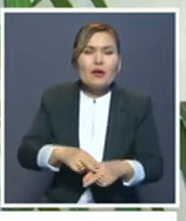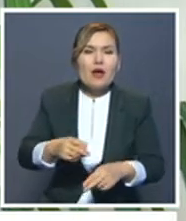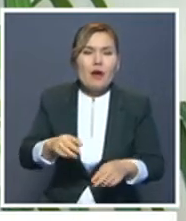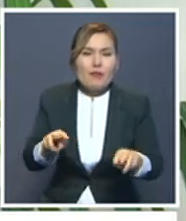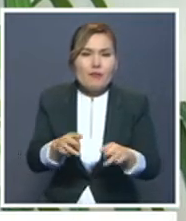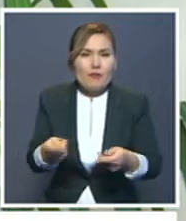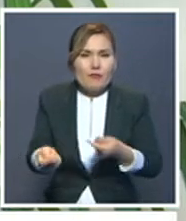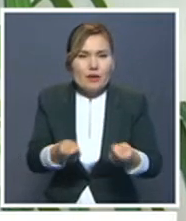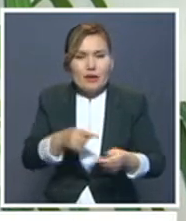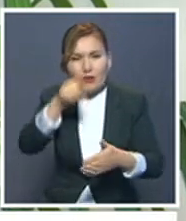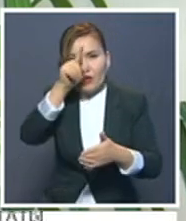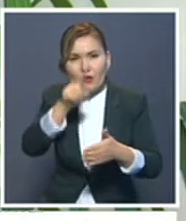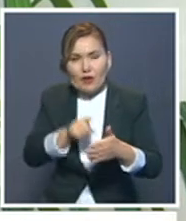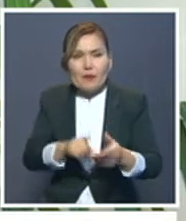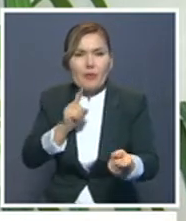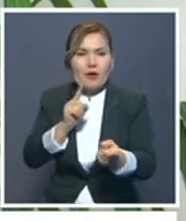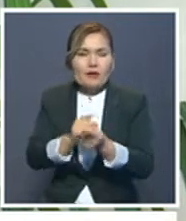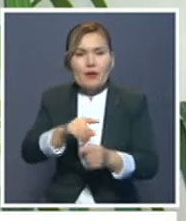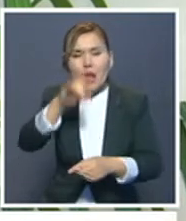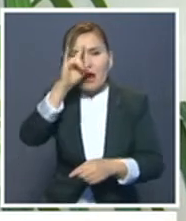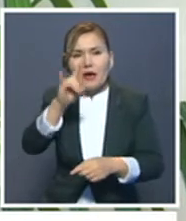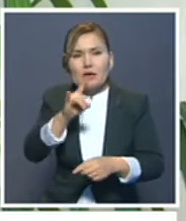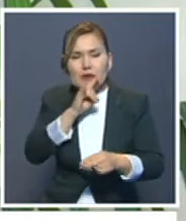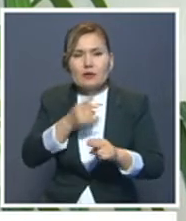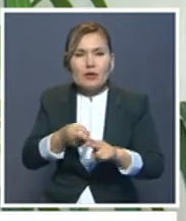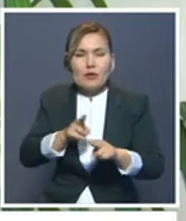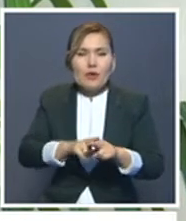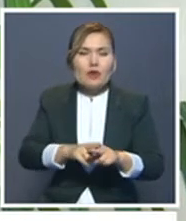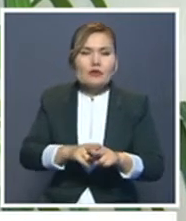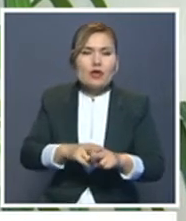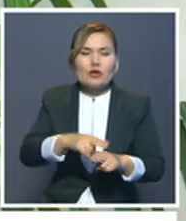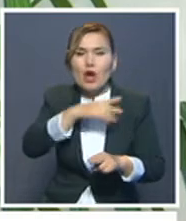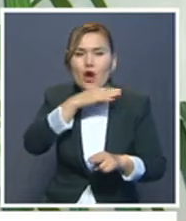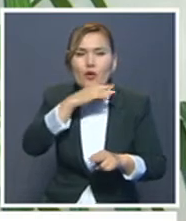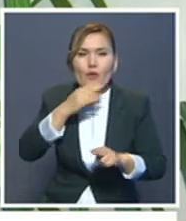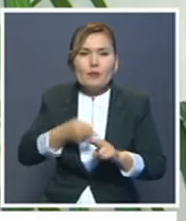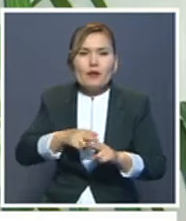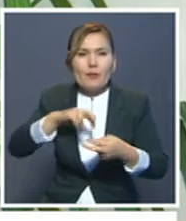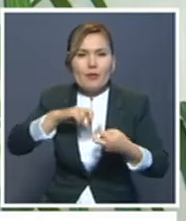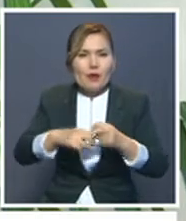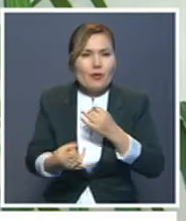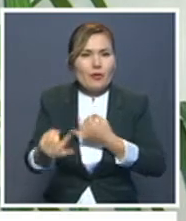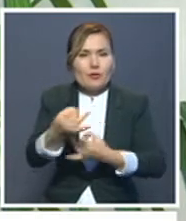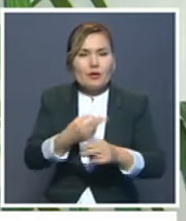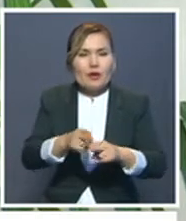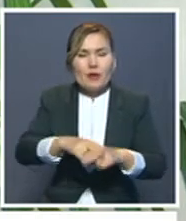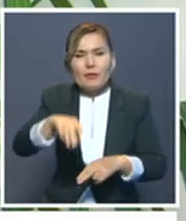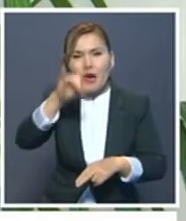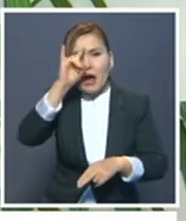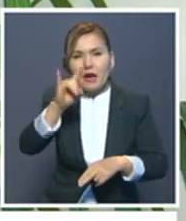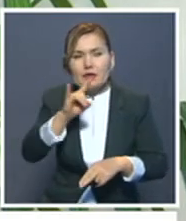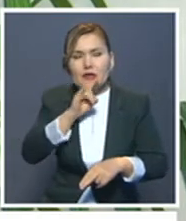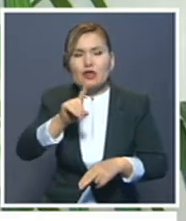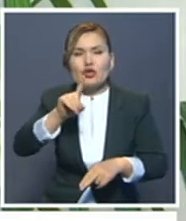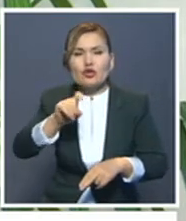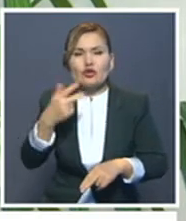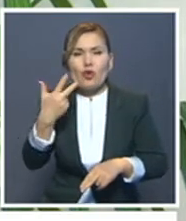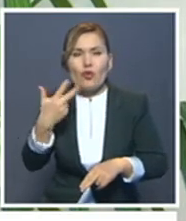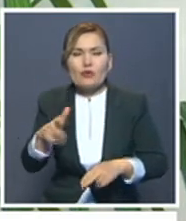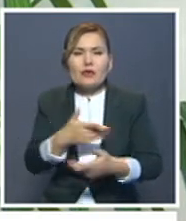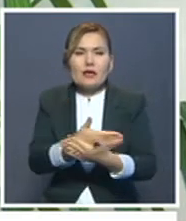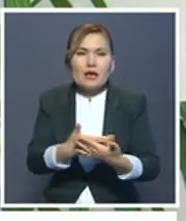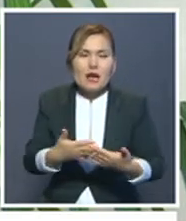кездесіп, Қазақстандағы діни ахуал жайлы мол мағлұмат алуға керемет мүмкіндік болды. Қазақстанда 130-дан астам ұлт